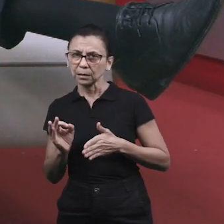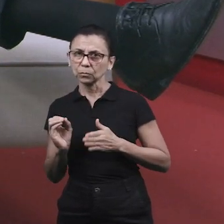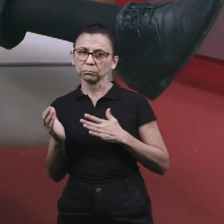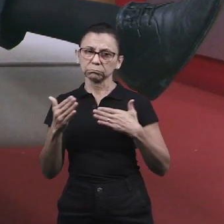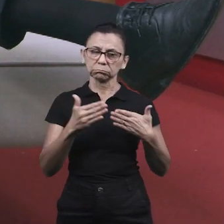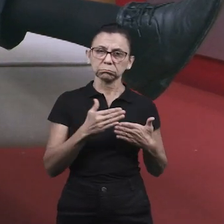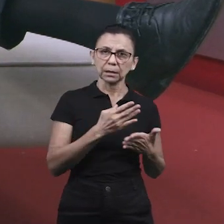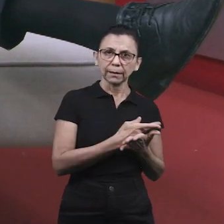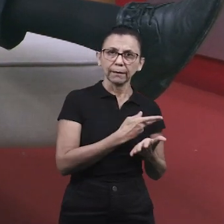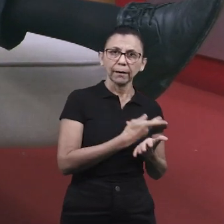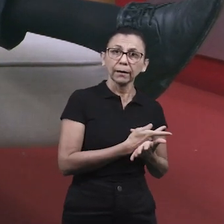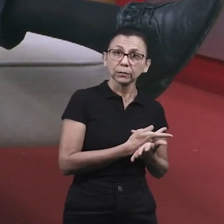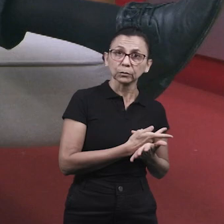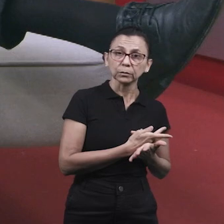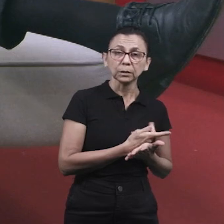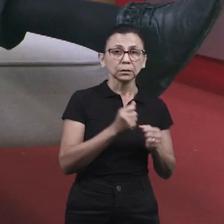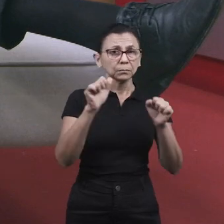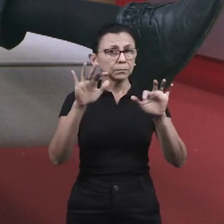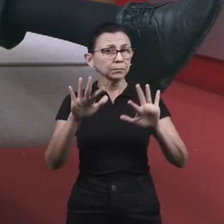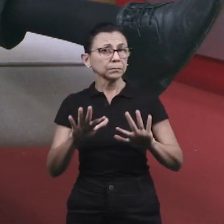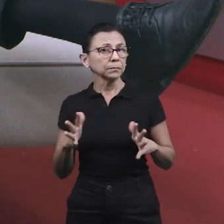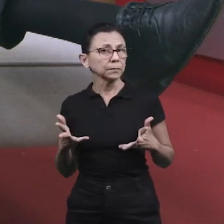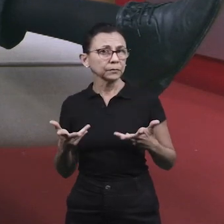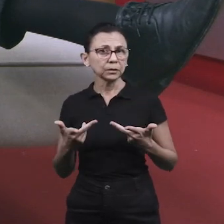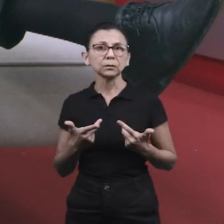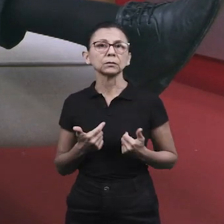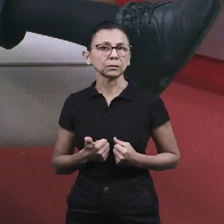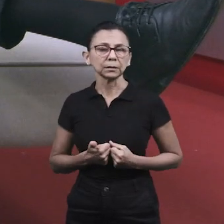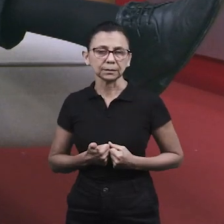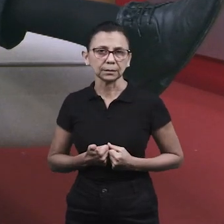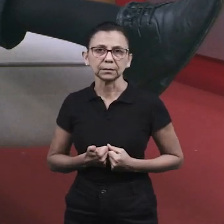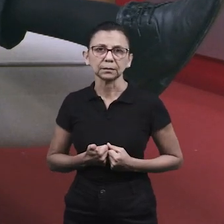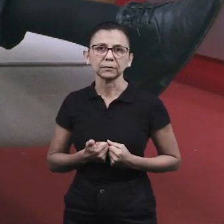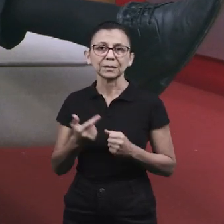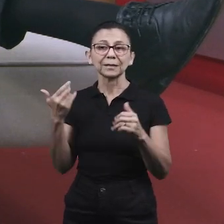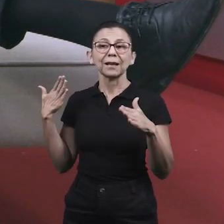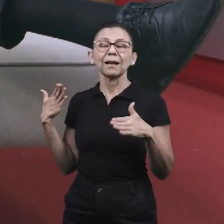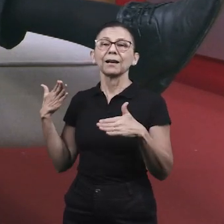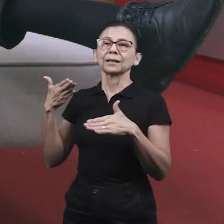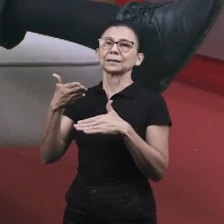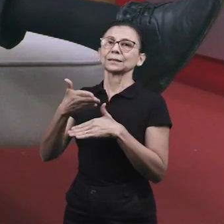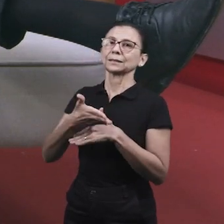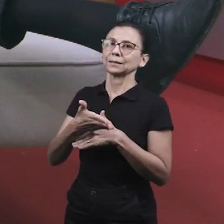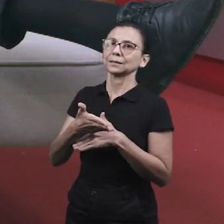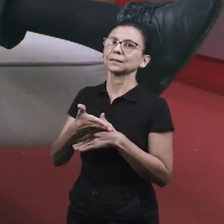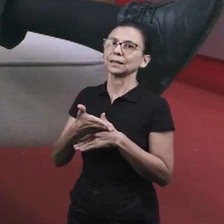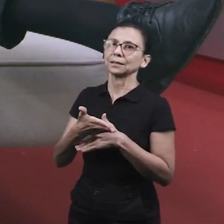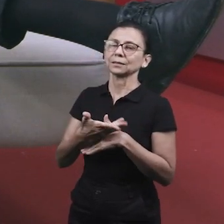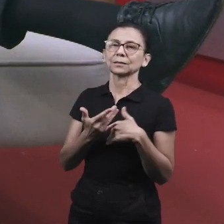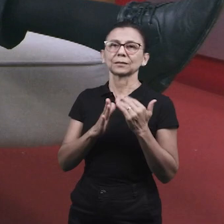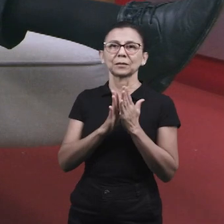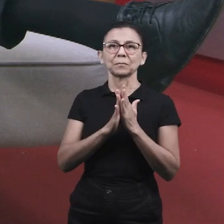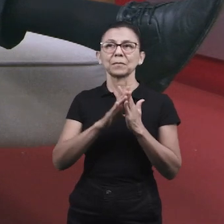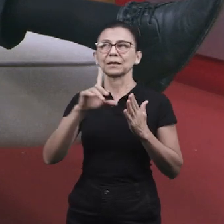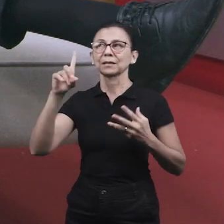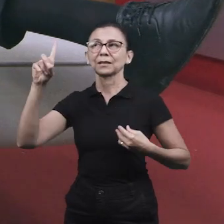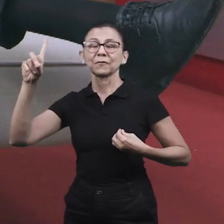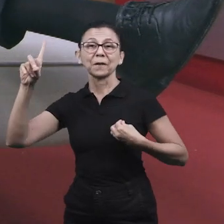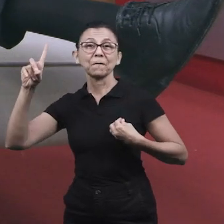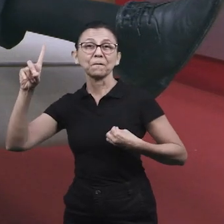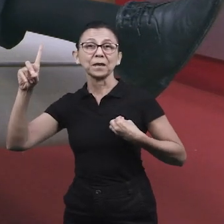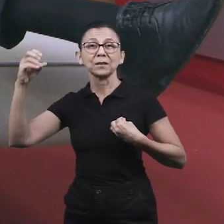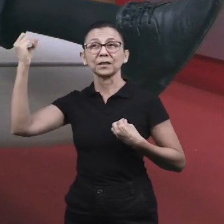parole, l'homme va savoir si est dans la direction certaine ou la mauvaise direction. Ça, c'est une